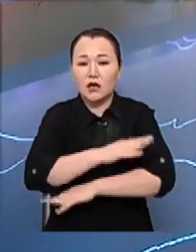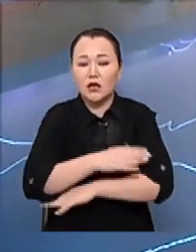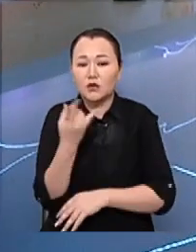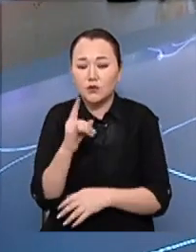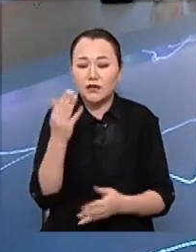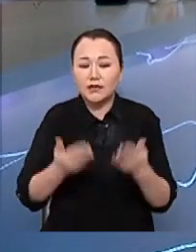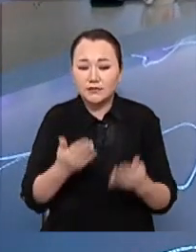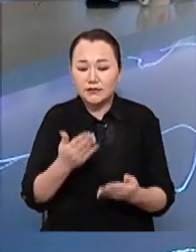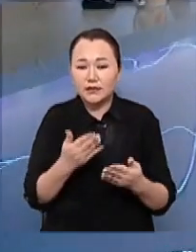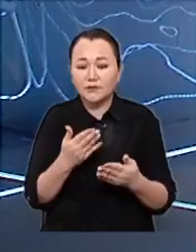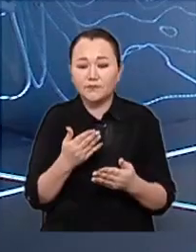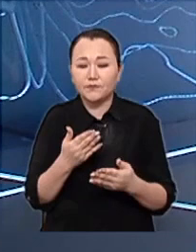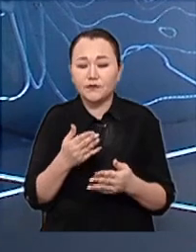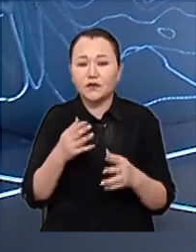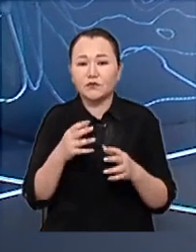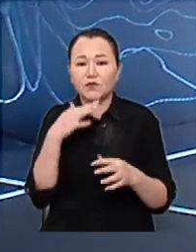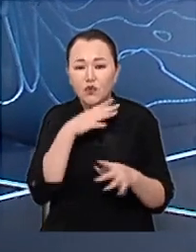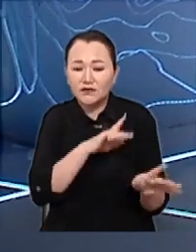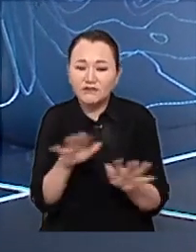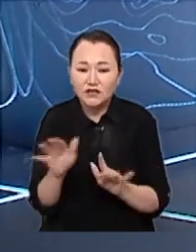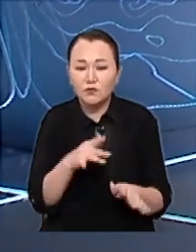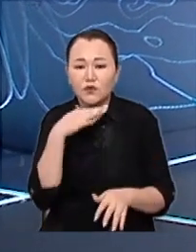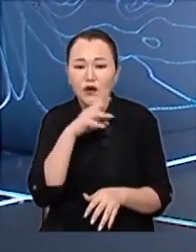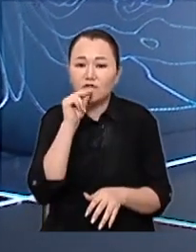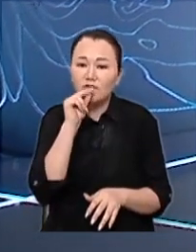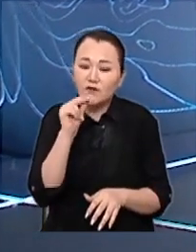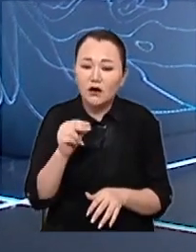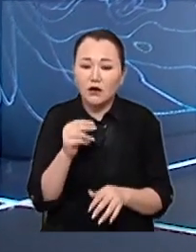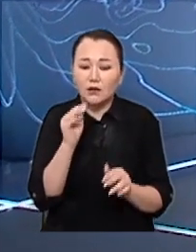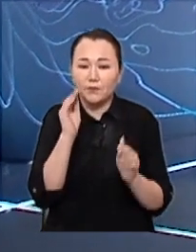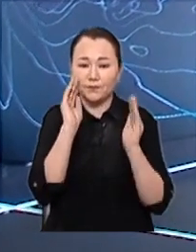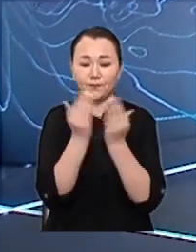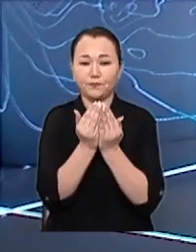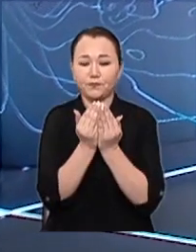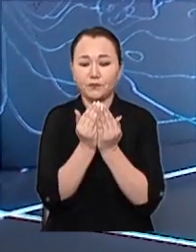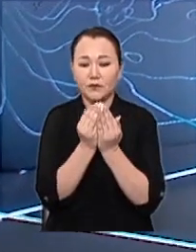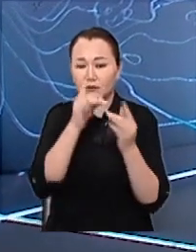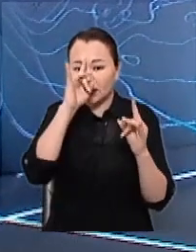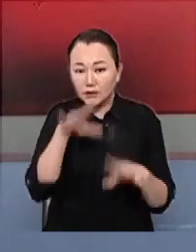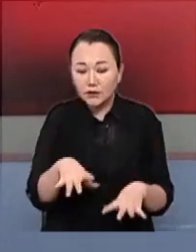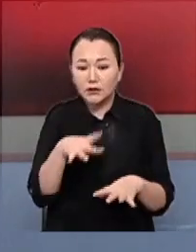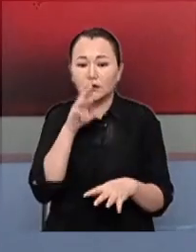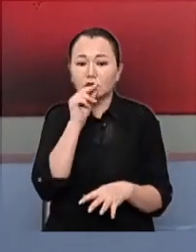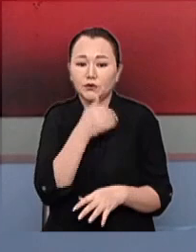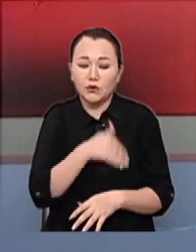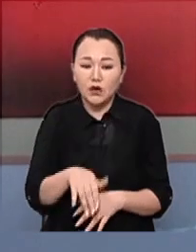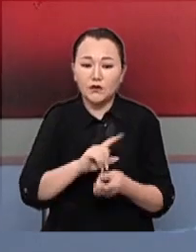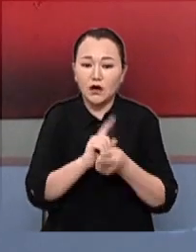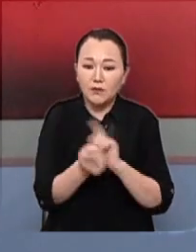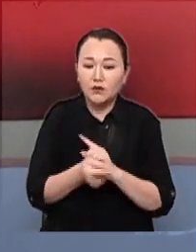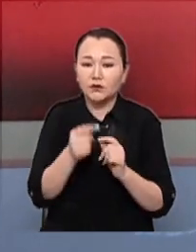егер жаңағы көп қозғалып, көп сөйлейтін балалар кейде тұйықталып қалады. Кейбіреулі керісінше тұйықталып жүрген